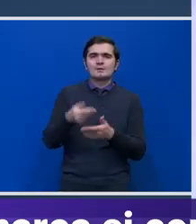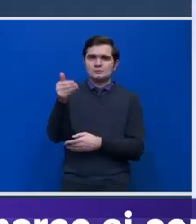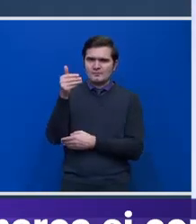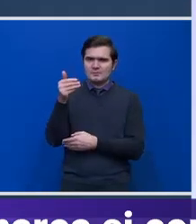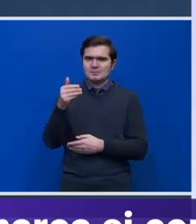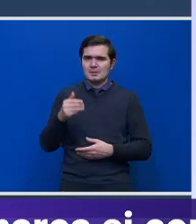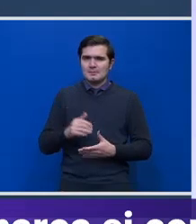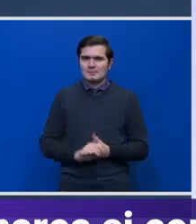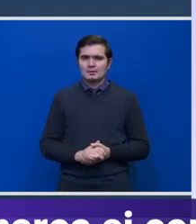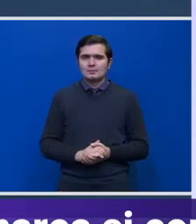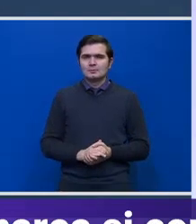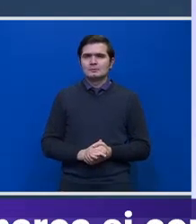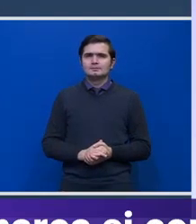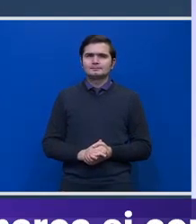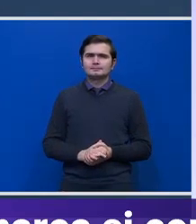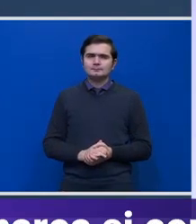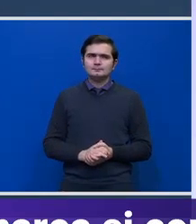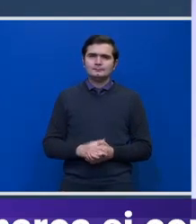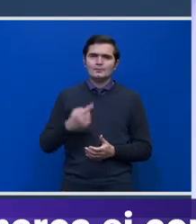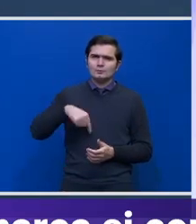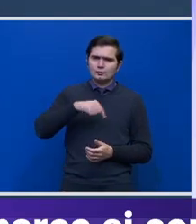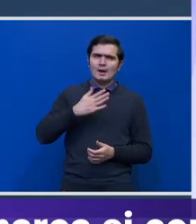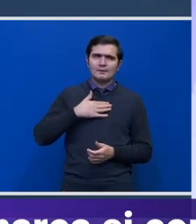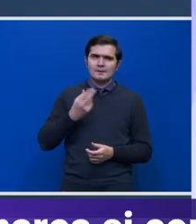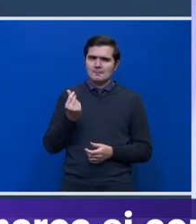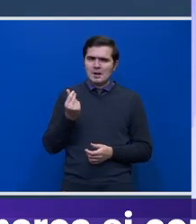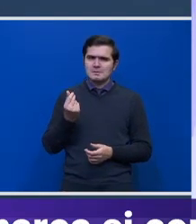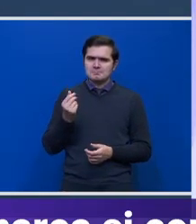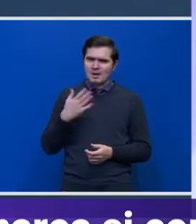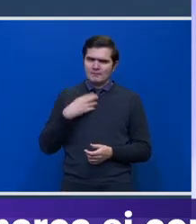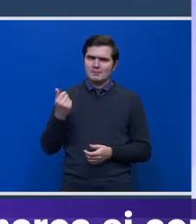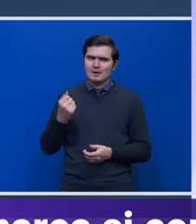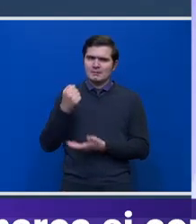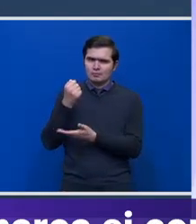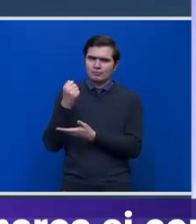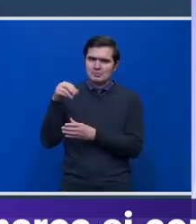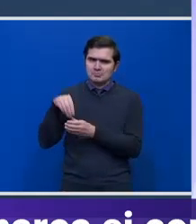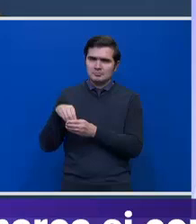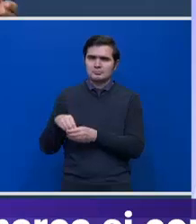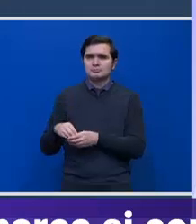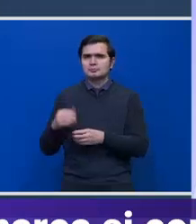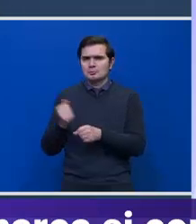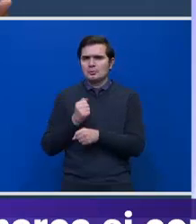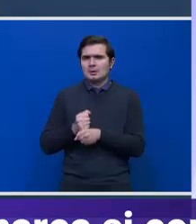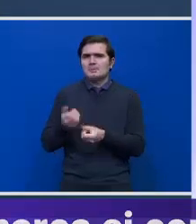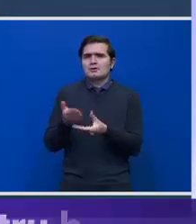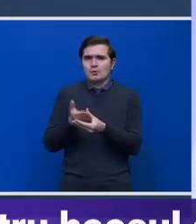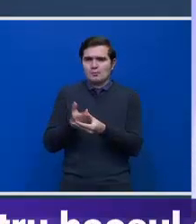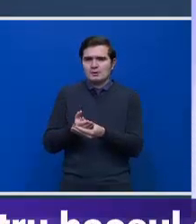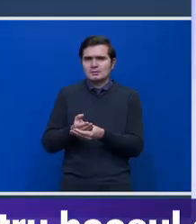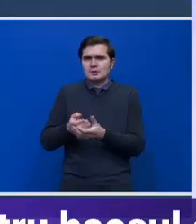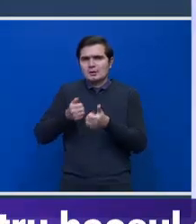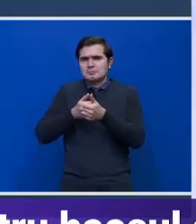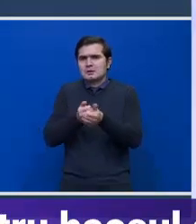Avem, noi avem și banii în buget, avem banii prinși în buget și evident lucrăm pe documentație. Ăla și urmează